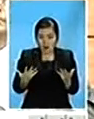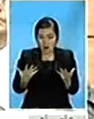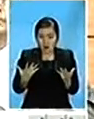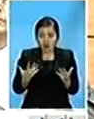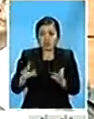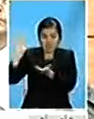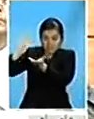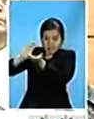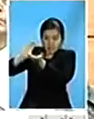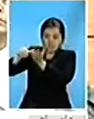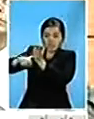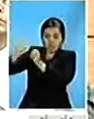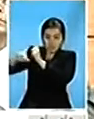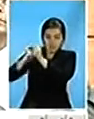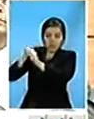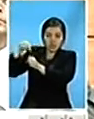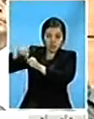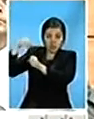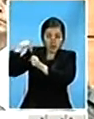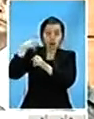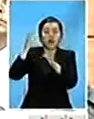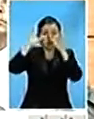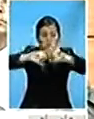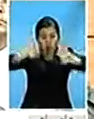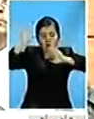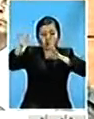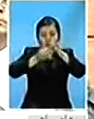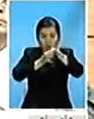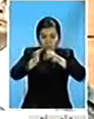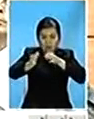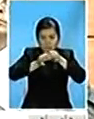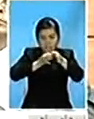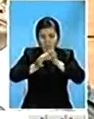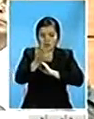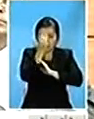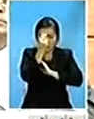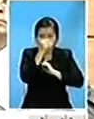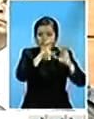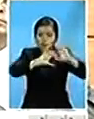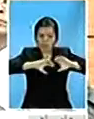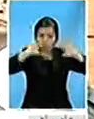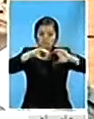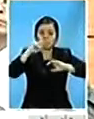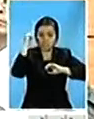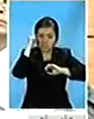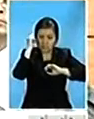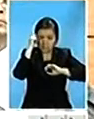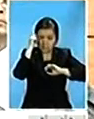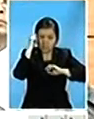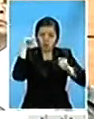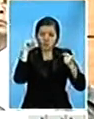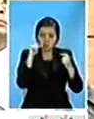นั้นประเด็นนี้เป็นประเด็นที่ชัดเจนที่รัฐบาลก็ต้องชี้แจงว่าทำไมรัฐบาลถึงคิดว่าการที่